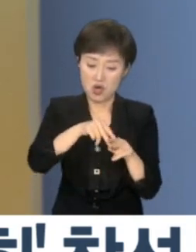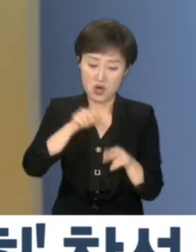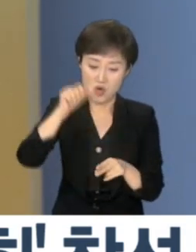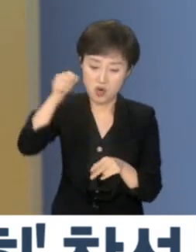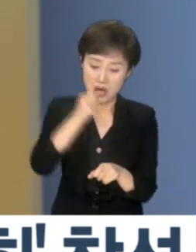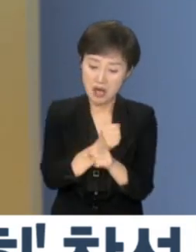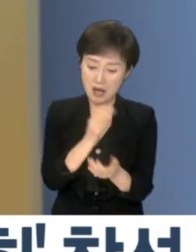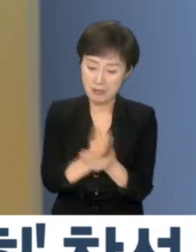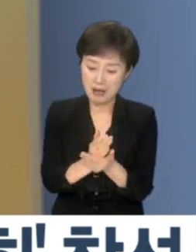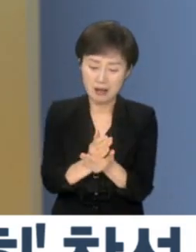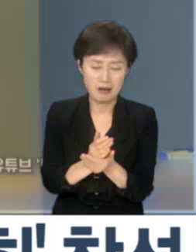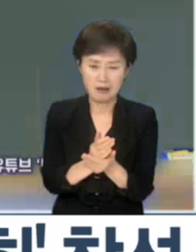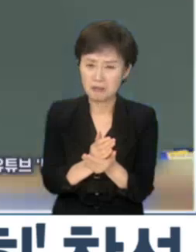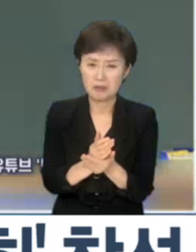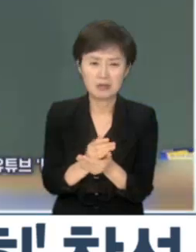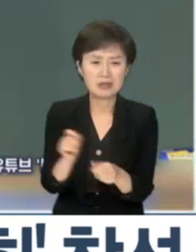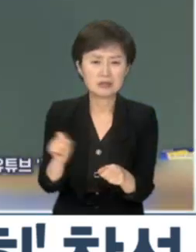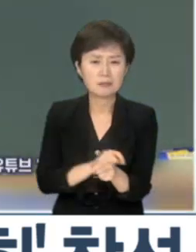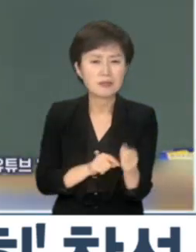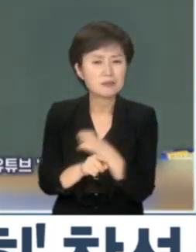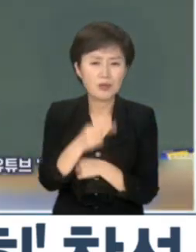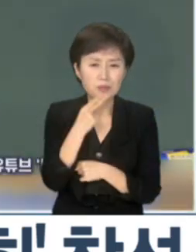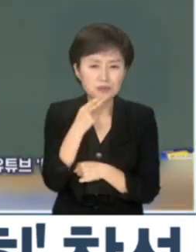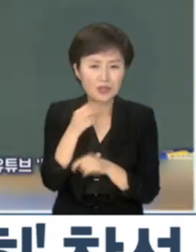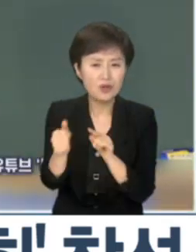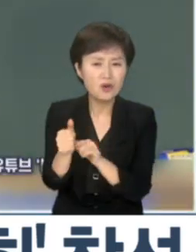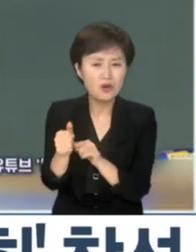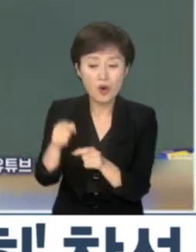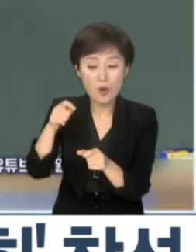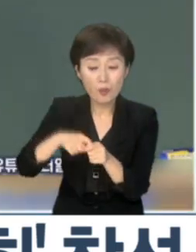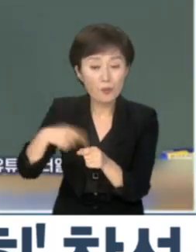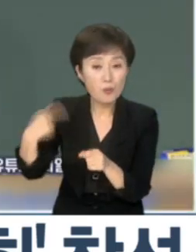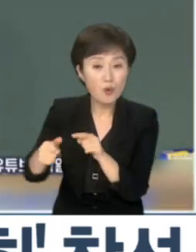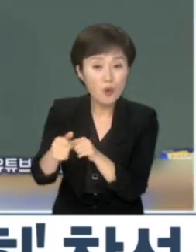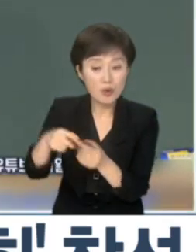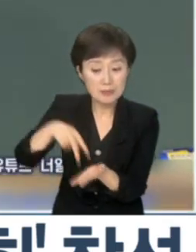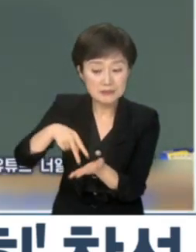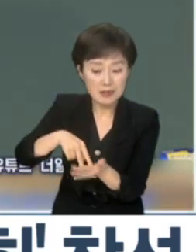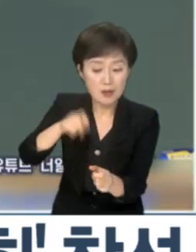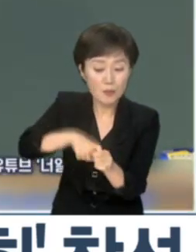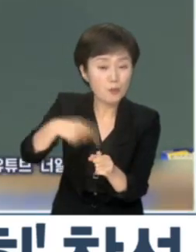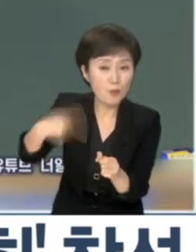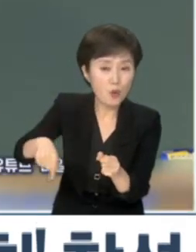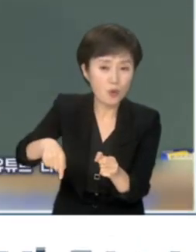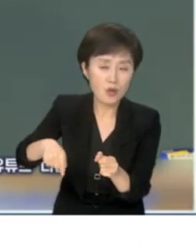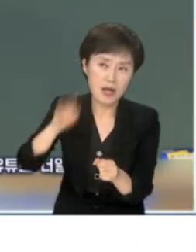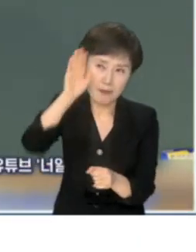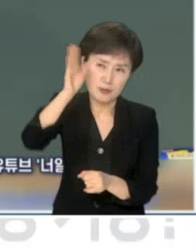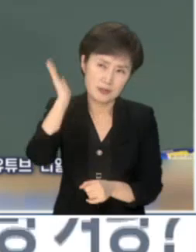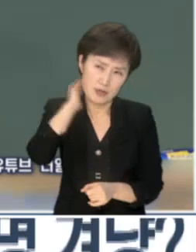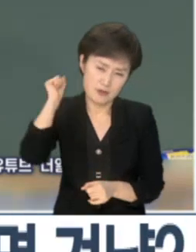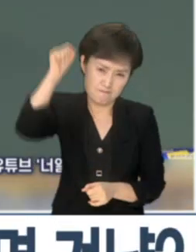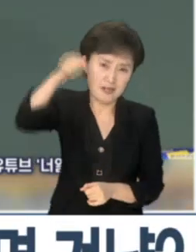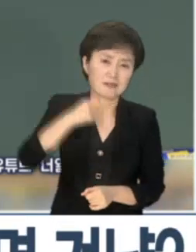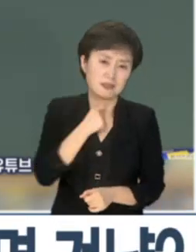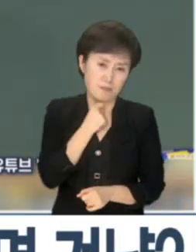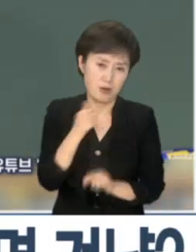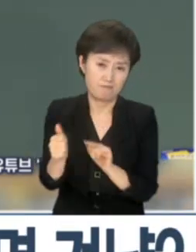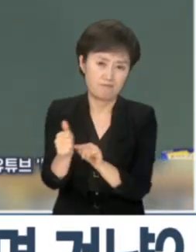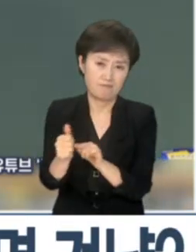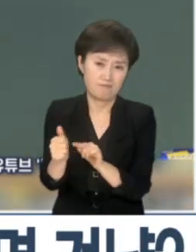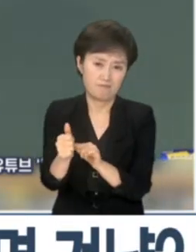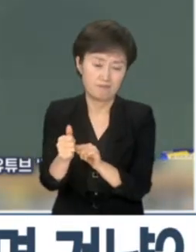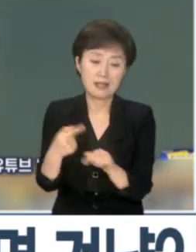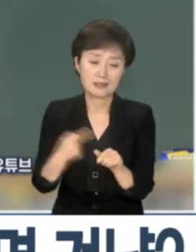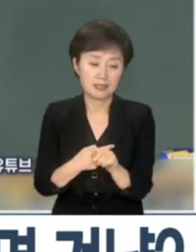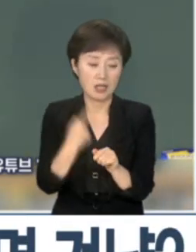의미가 없다고 봅니다. 왜냐하면 이분은 어차피 이제 대선 주자로서의 자리매김을 하기 위해서는 이런 그 대형